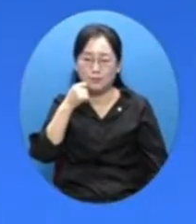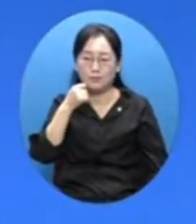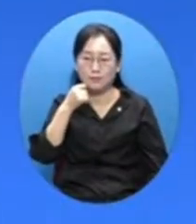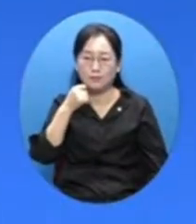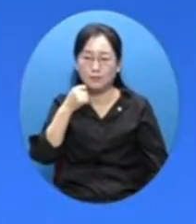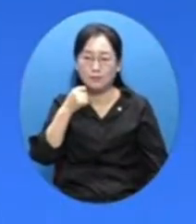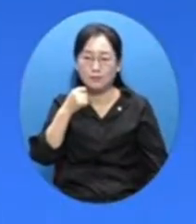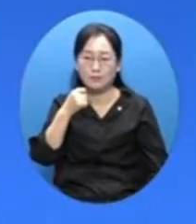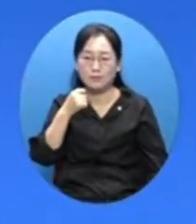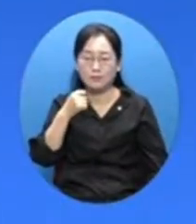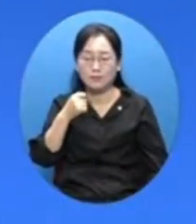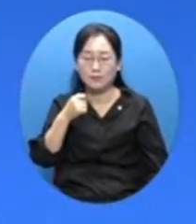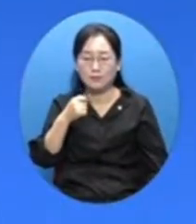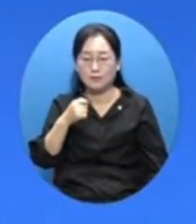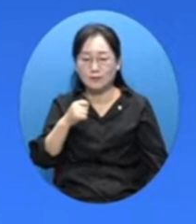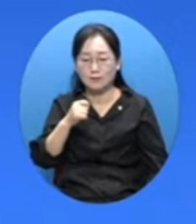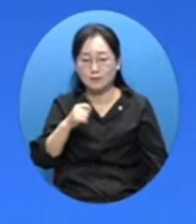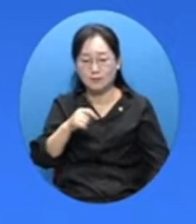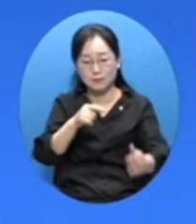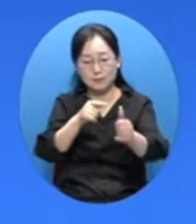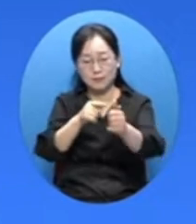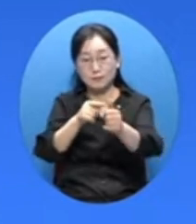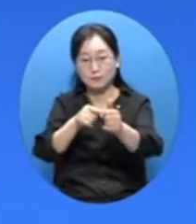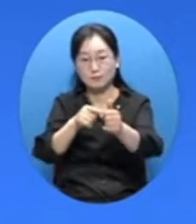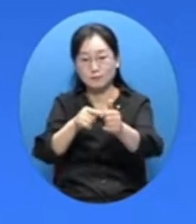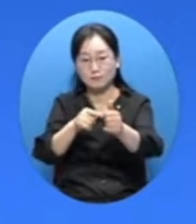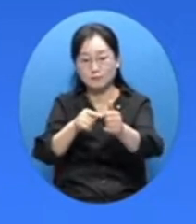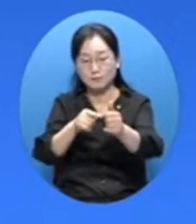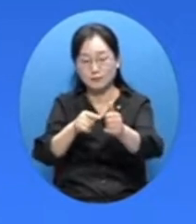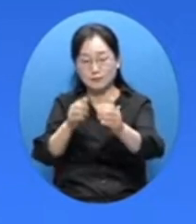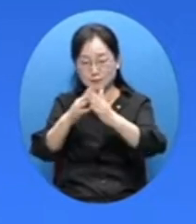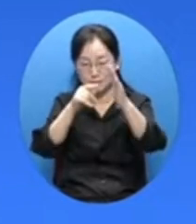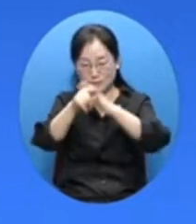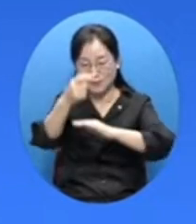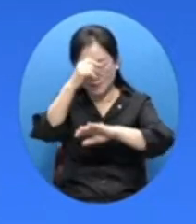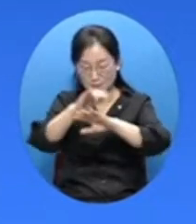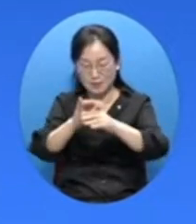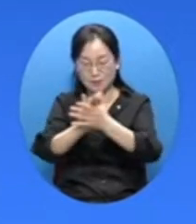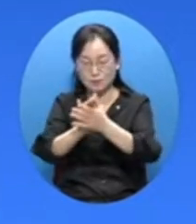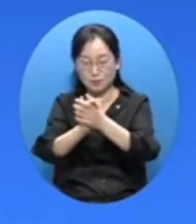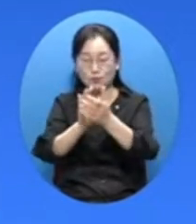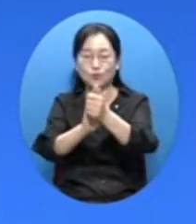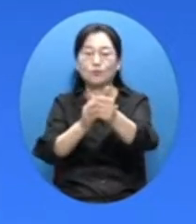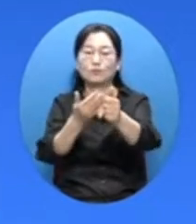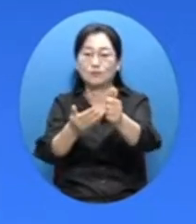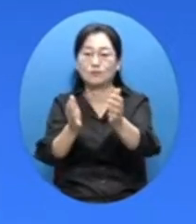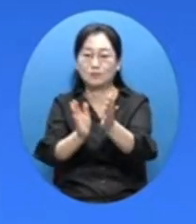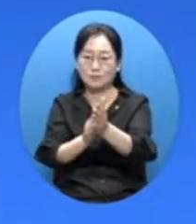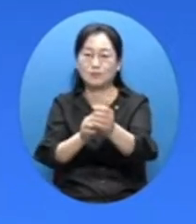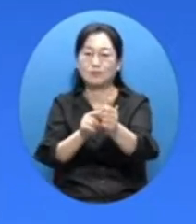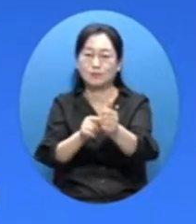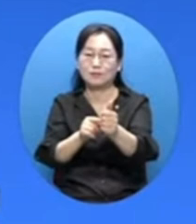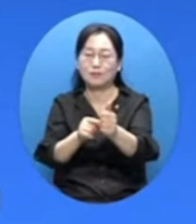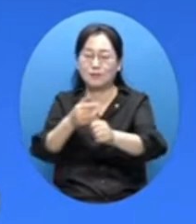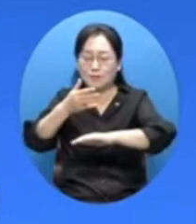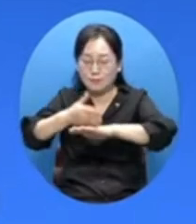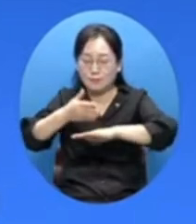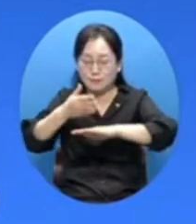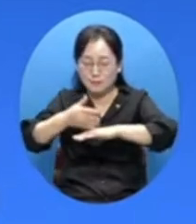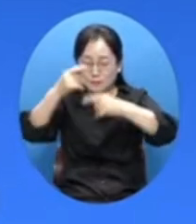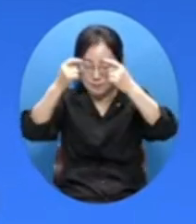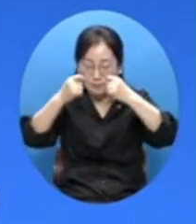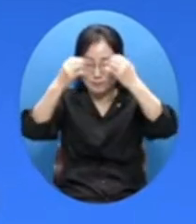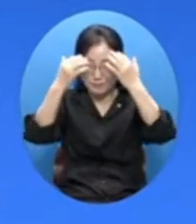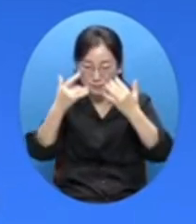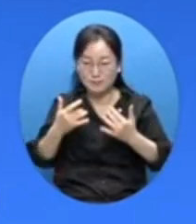성도님을 예배 드리고 기도해 드렸는데 그저 그저 감사해서 오시더라고요.